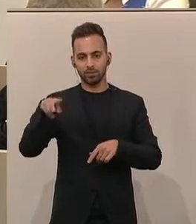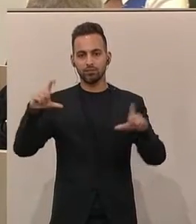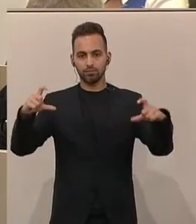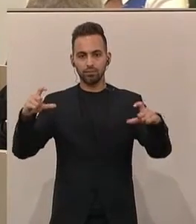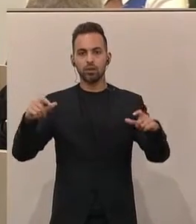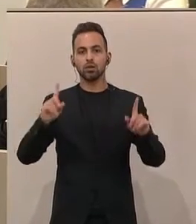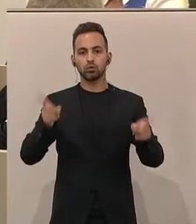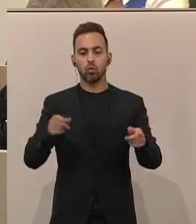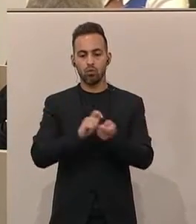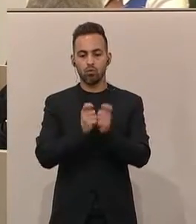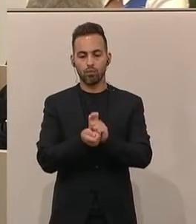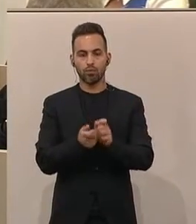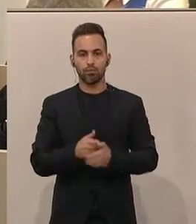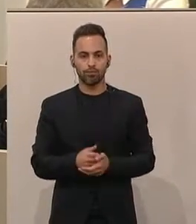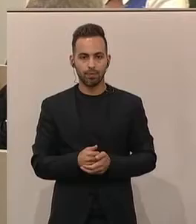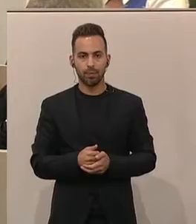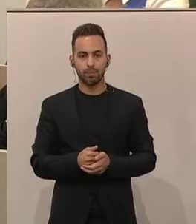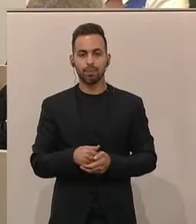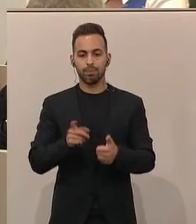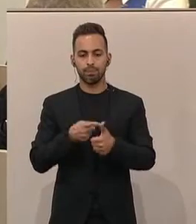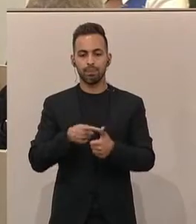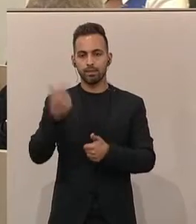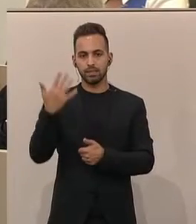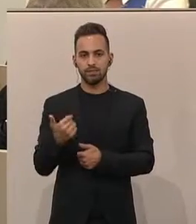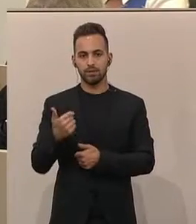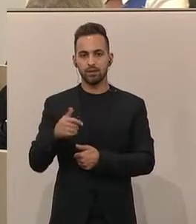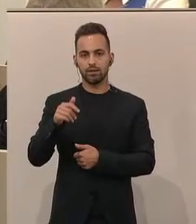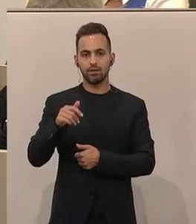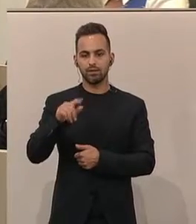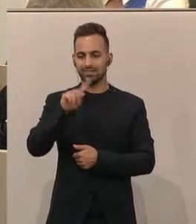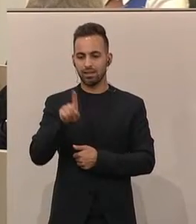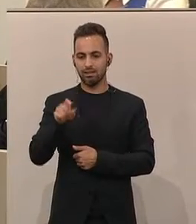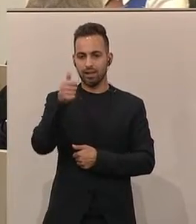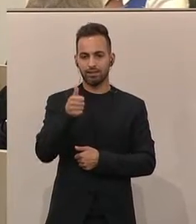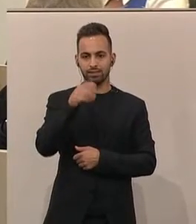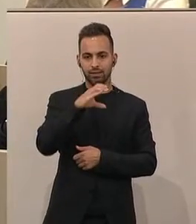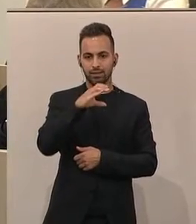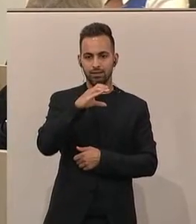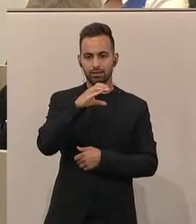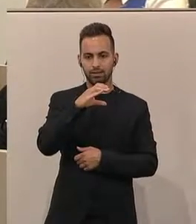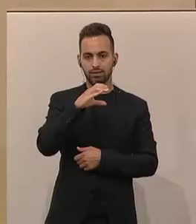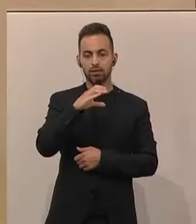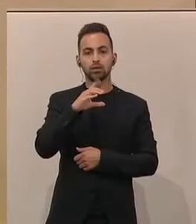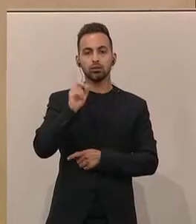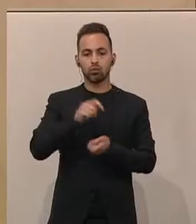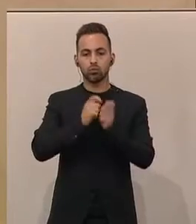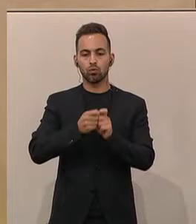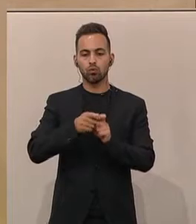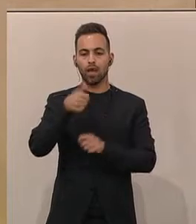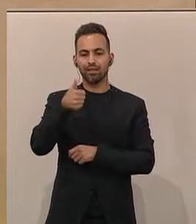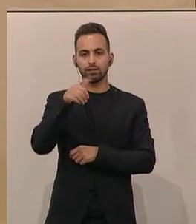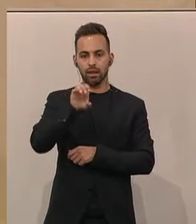Sozialversicherungsgesetzes, Klammer zu, wird wie folgt geändert. A. Die Ziffer Z1c erhält die Bezeichnung